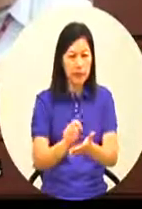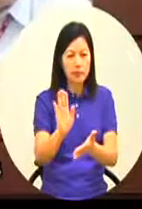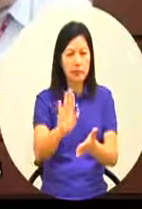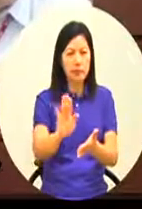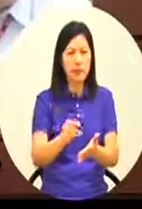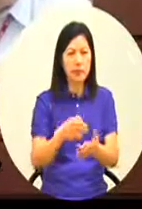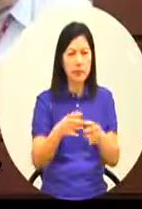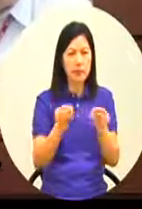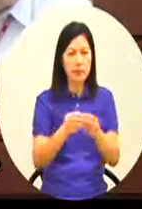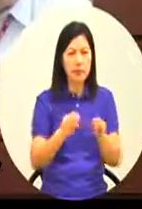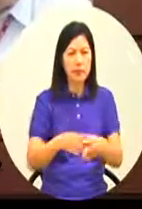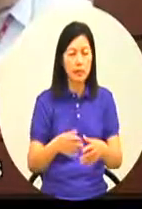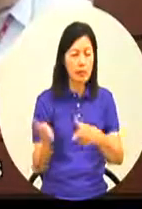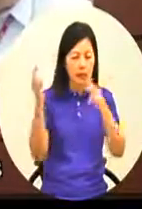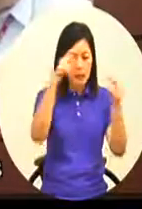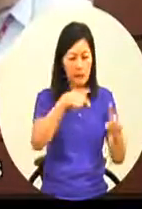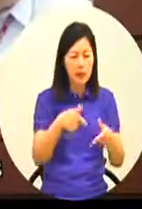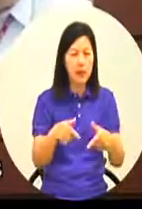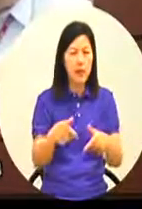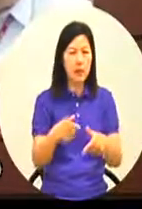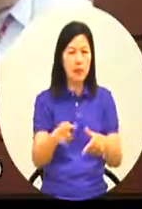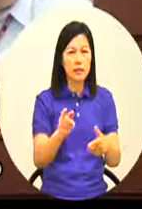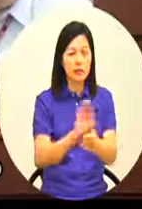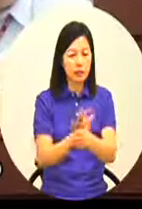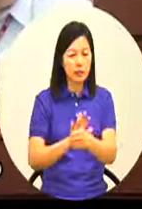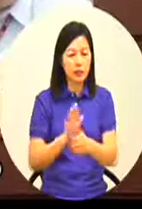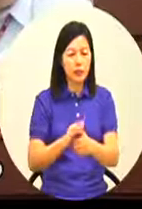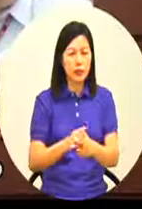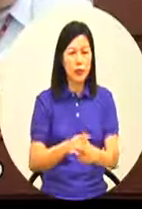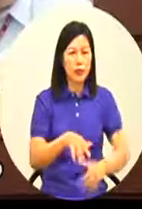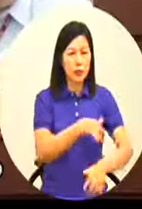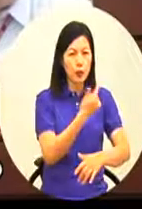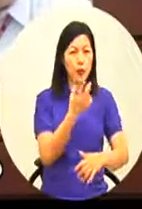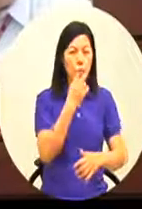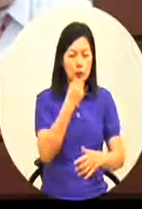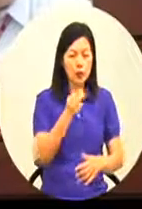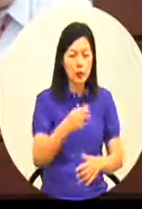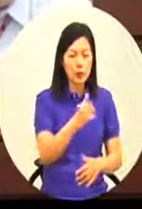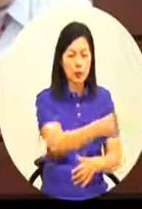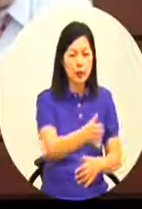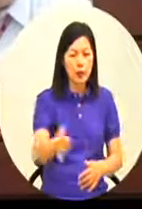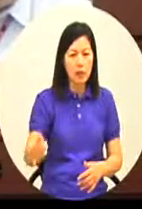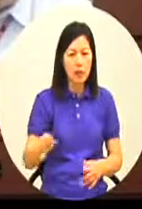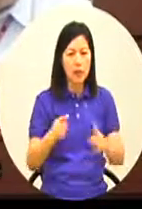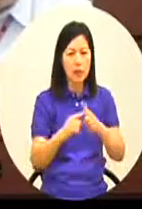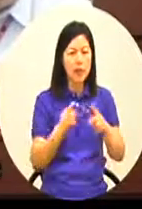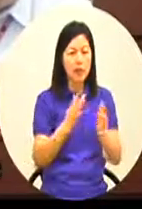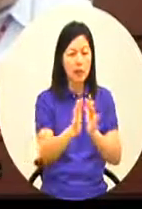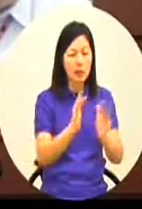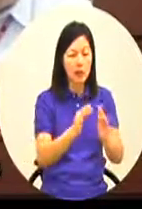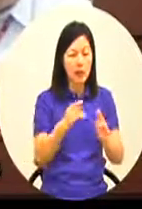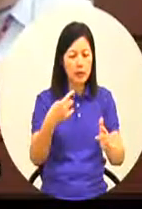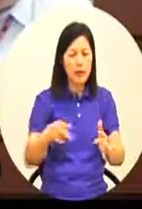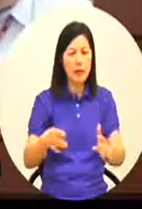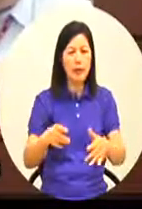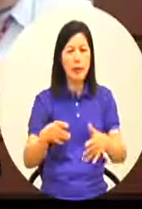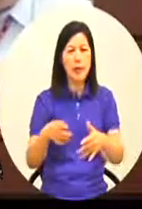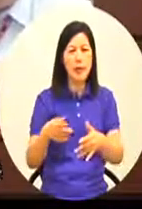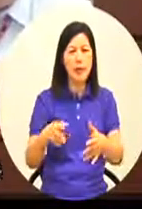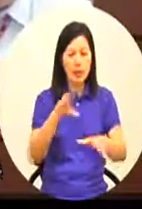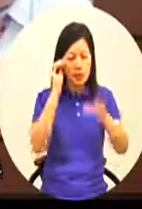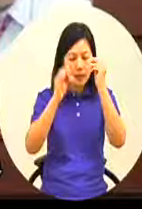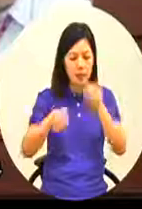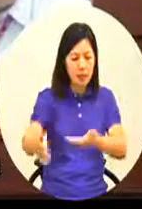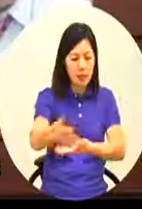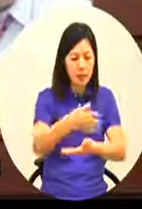是全天的服务。那另外我们在假日也到在地方的比较人口比较多的去在地收件。那另外针对一些比